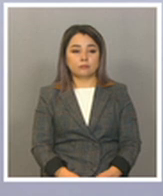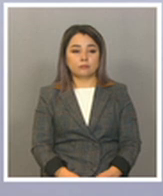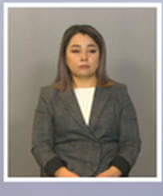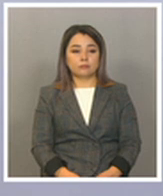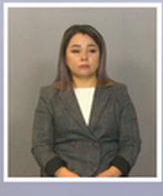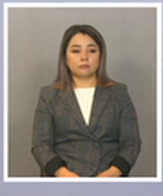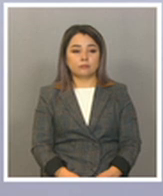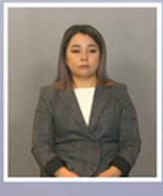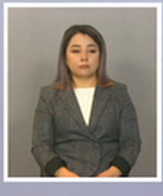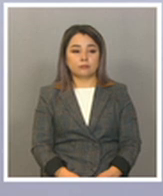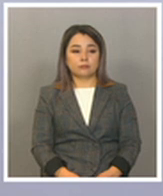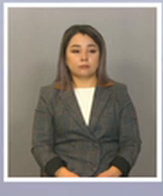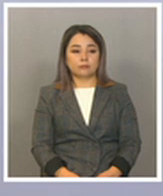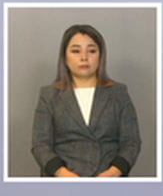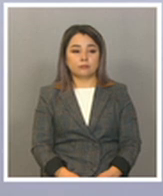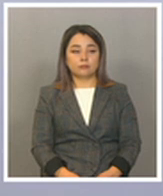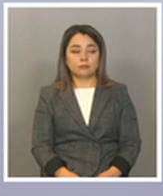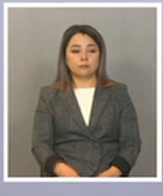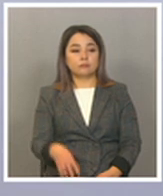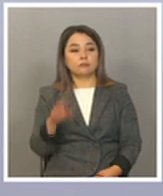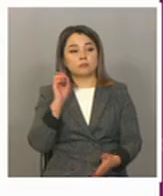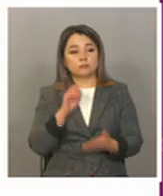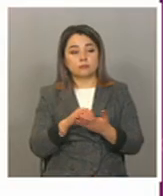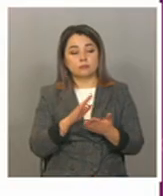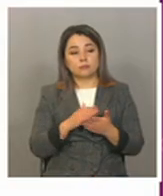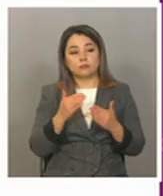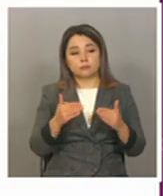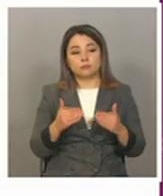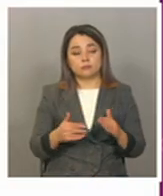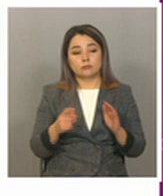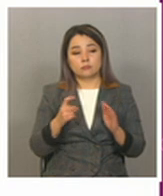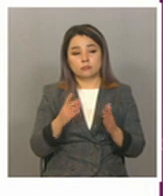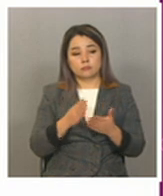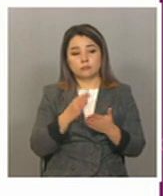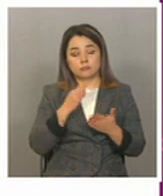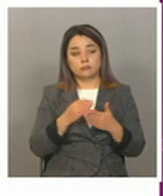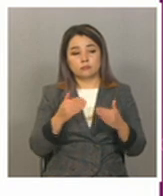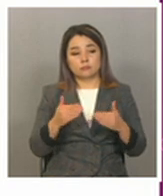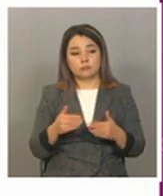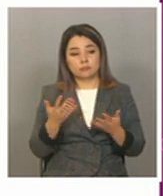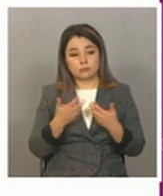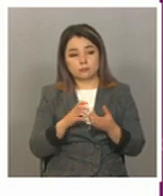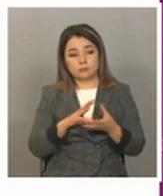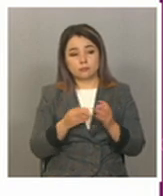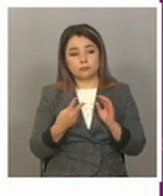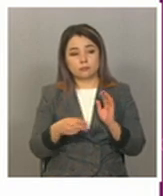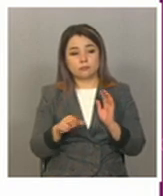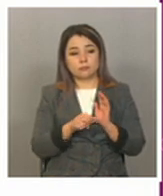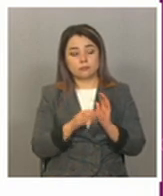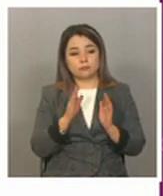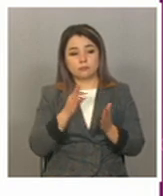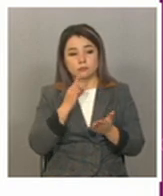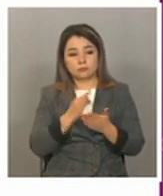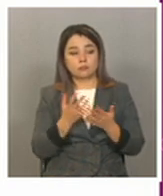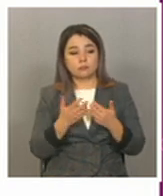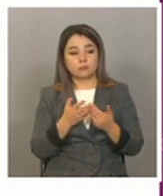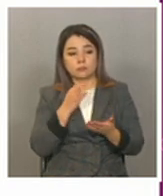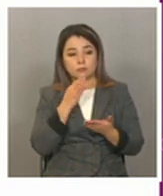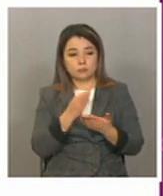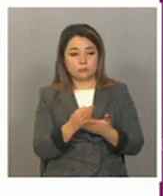Демек, бастапқыда біз қатар сан x деп алсақ, олай болса, қатар саны 26 шықты. Есептің